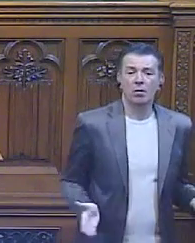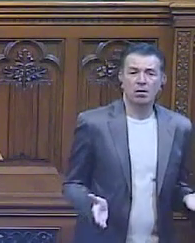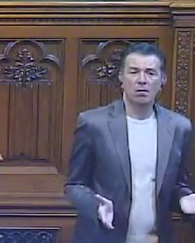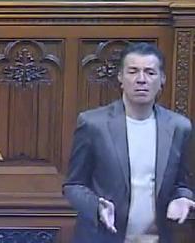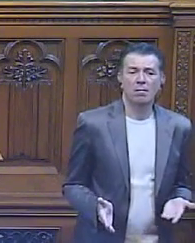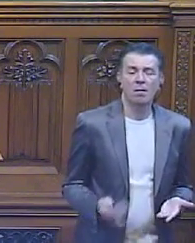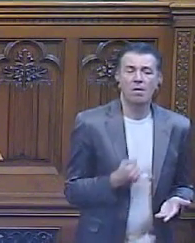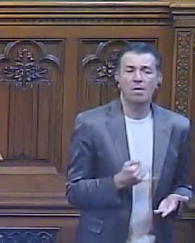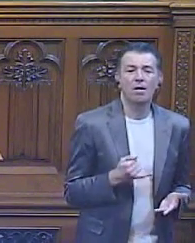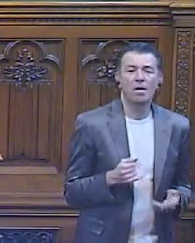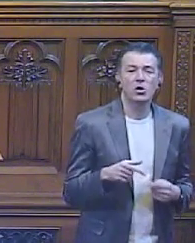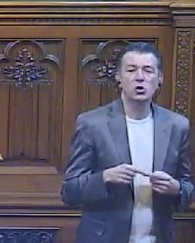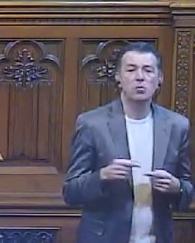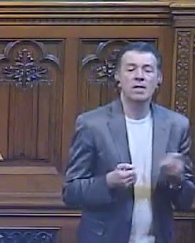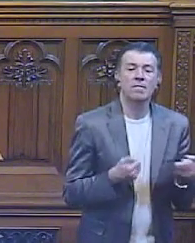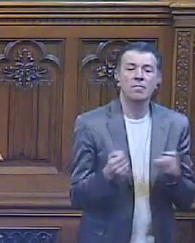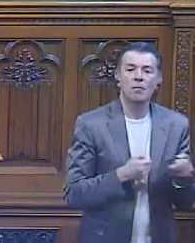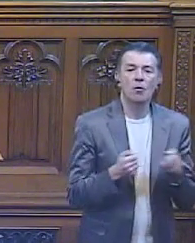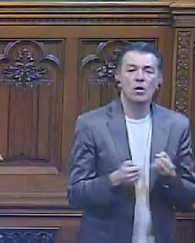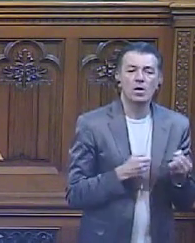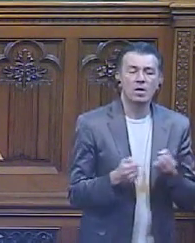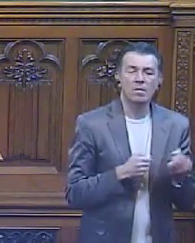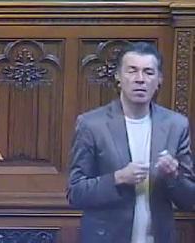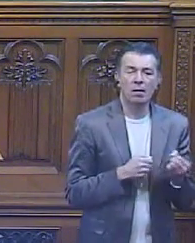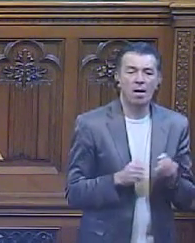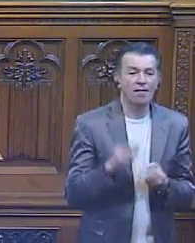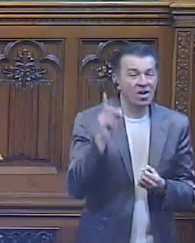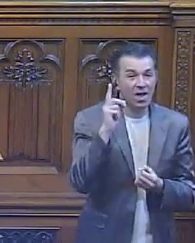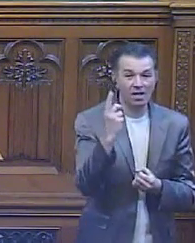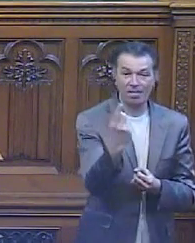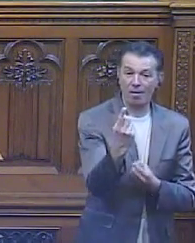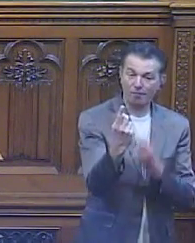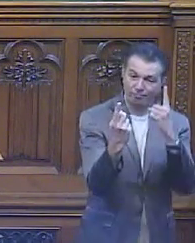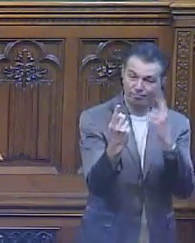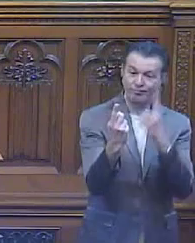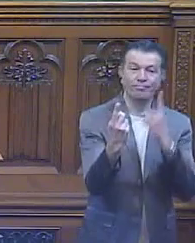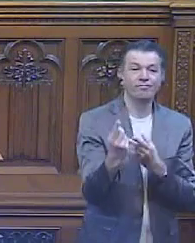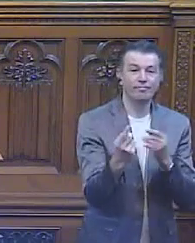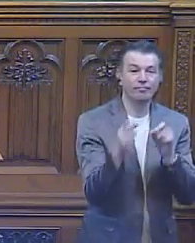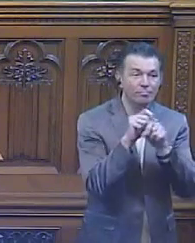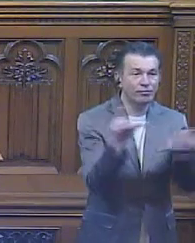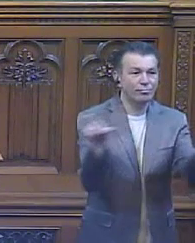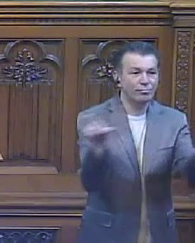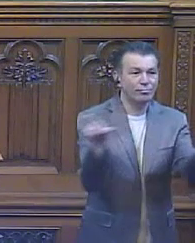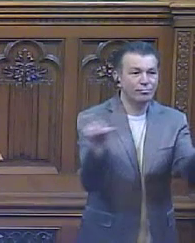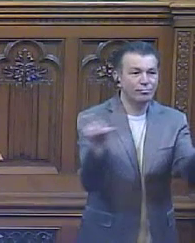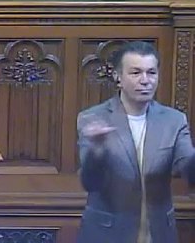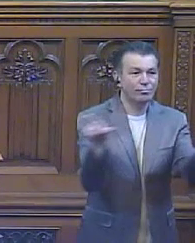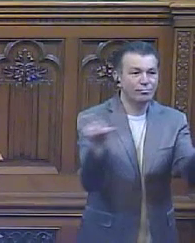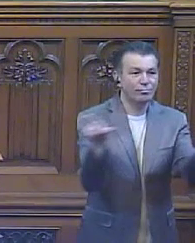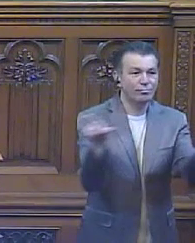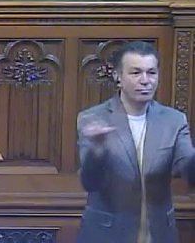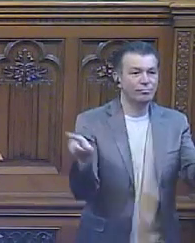jedes Selfie eines Spitzenpolitikers, darf man sich doch nicht wundern, das geht durch die Welt, dass das eine Einladung ist. Und